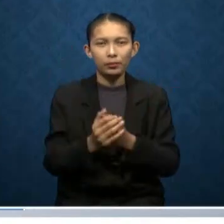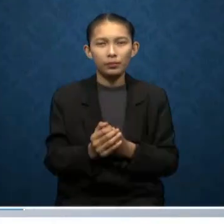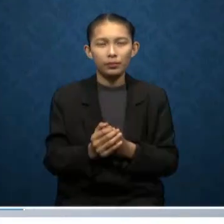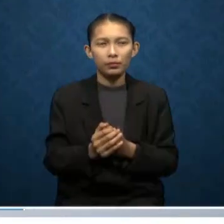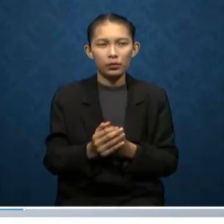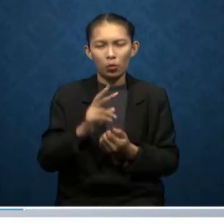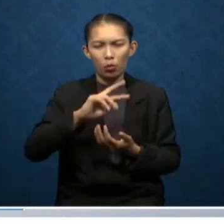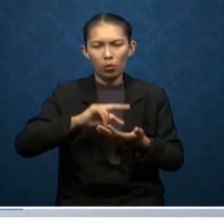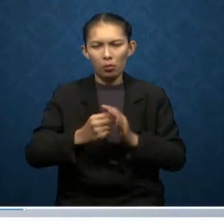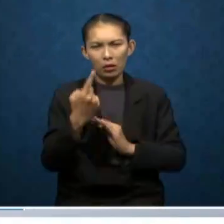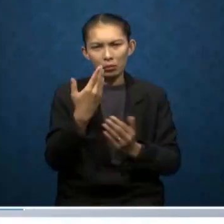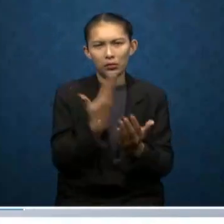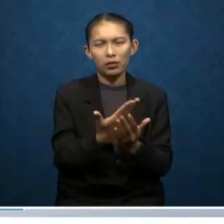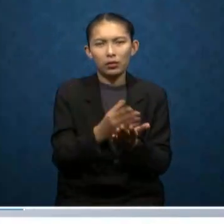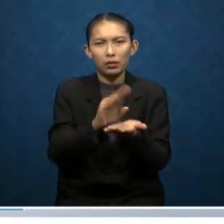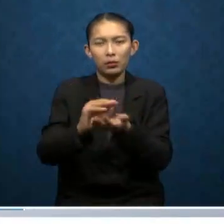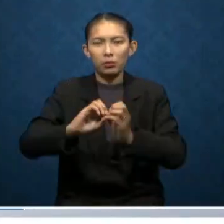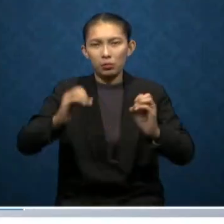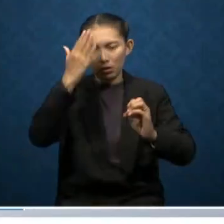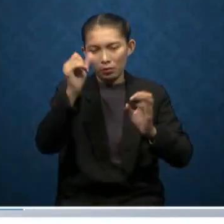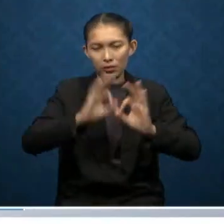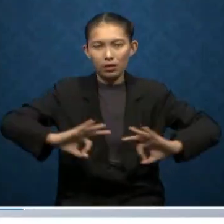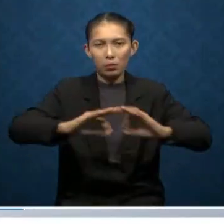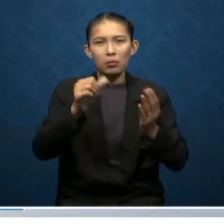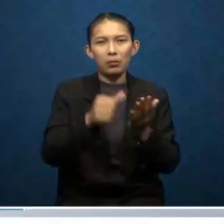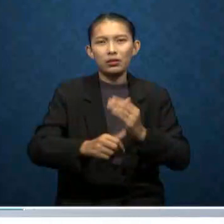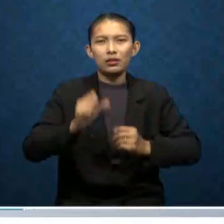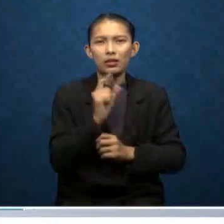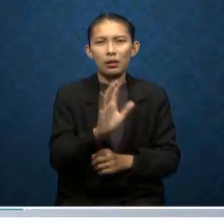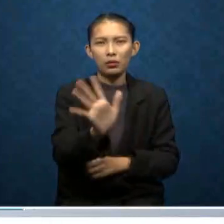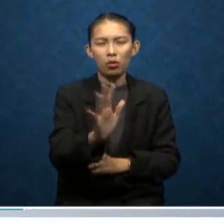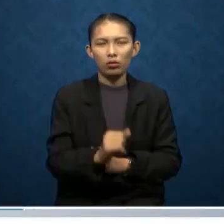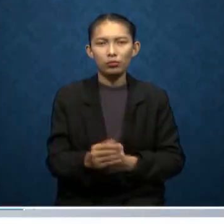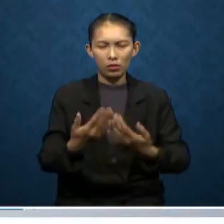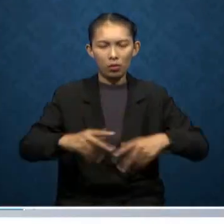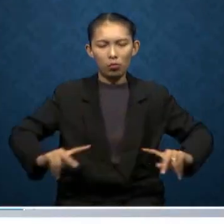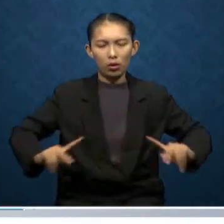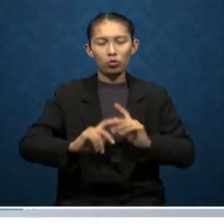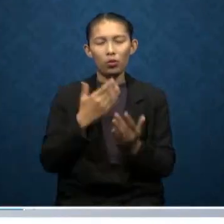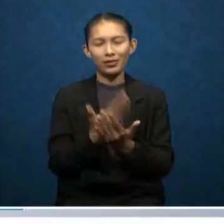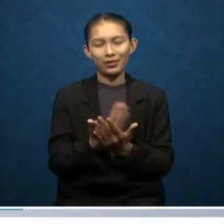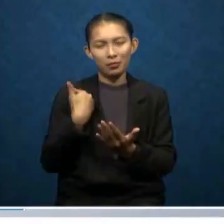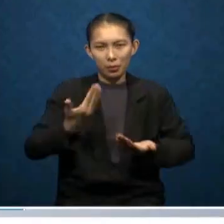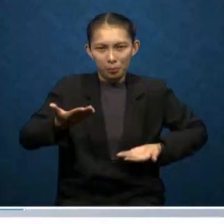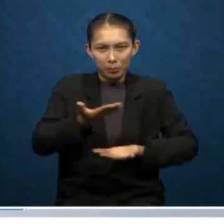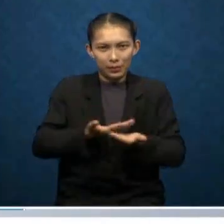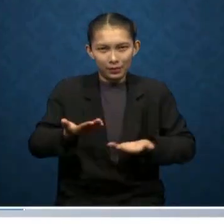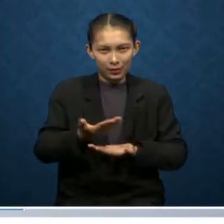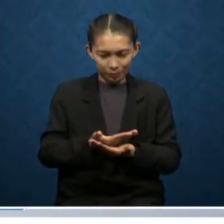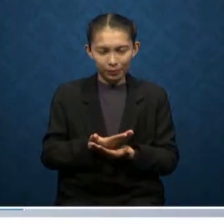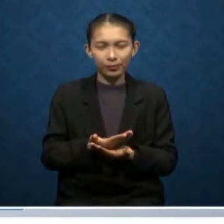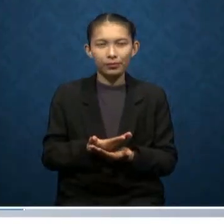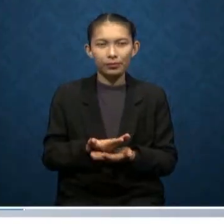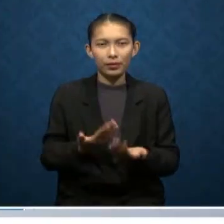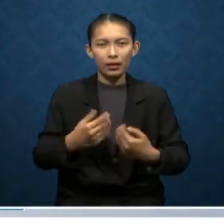ควูกจัไปพราีควจะได้รับการยกเว้นนegerนี้กำศูการคลงคจะรบ Harvardนอกจากนั้น